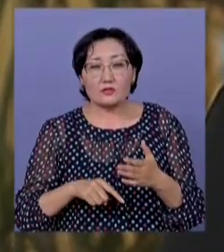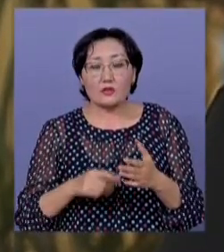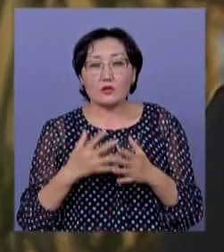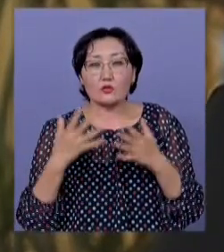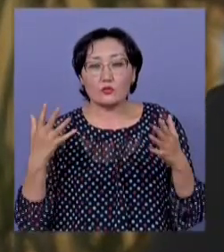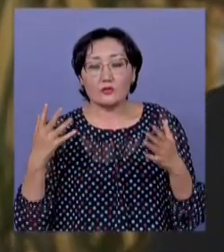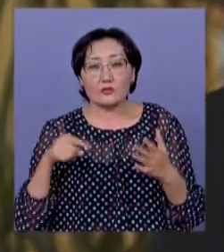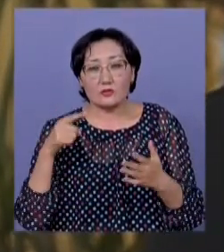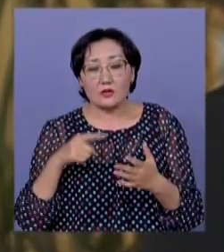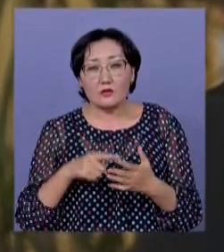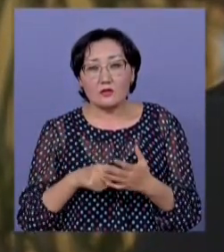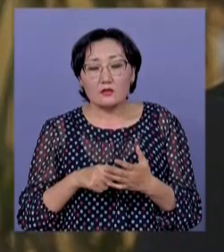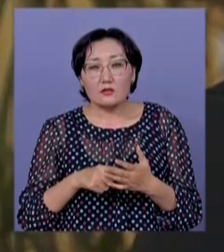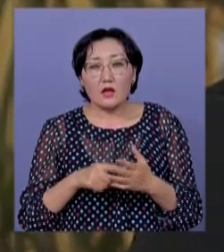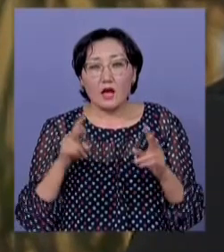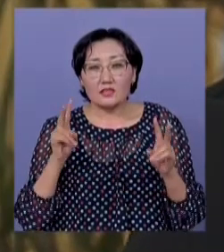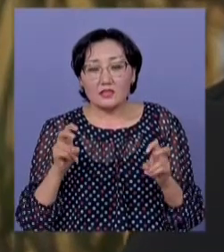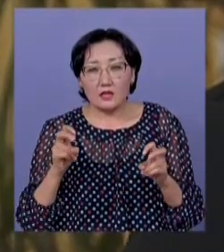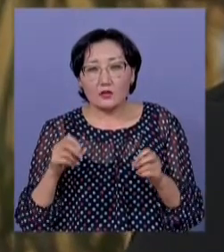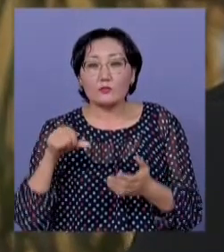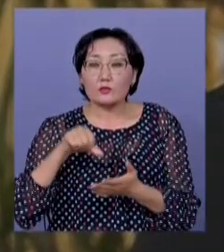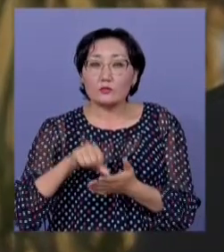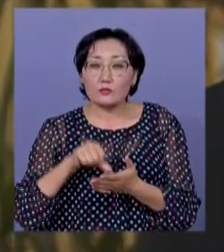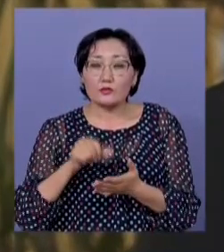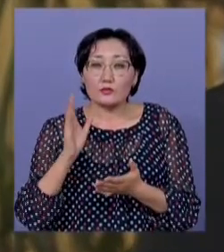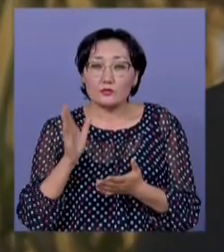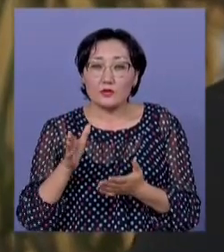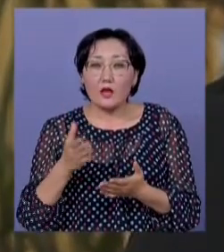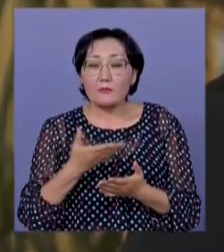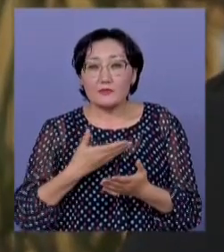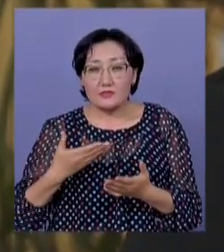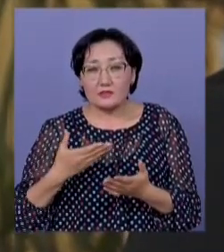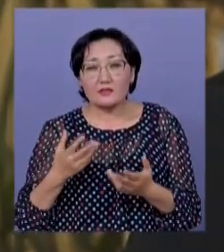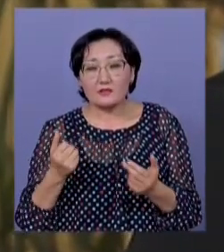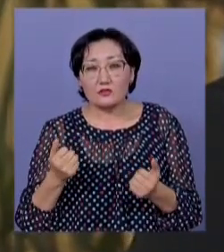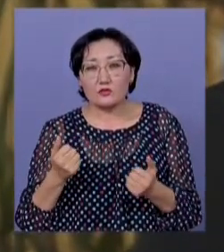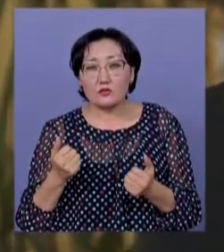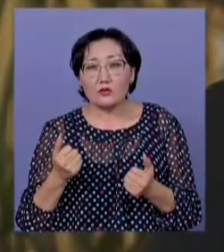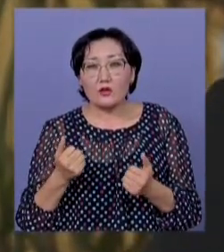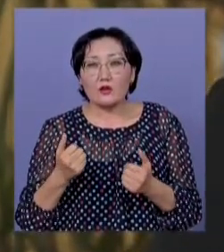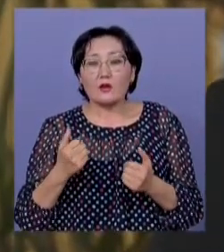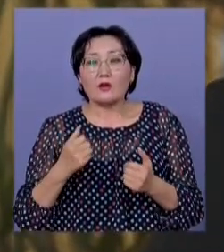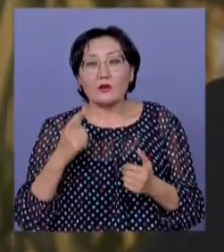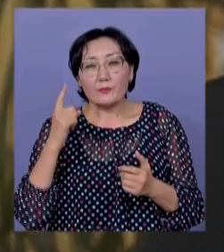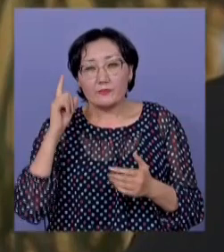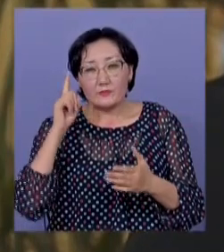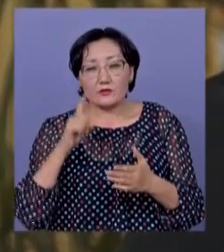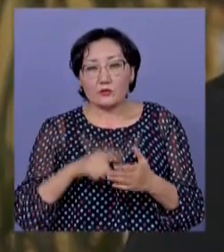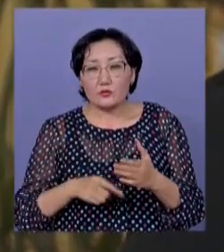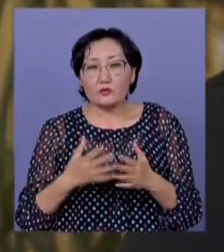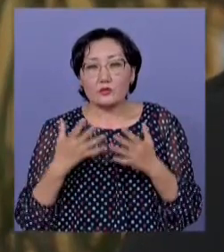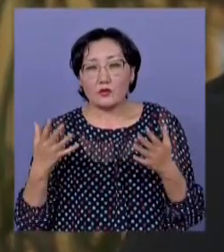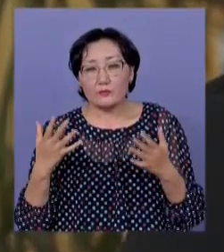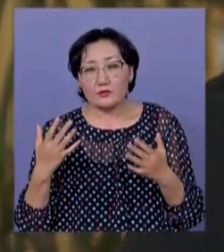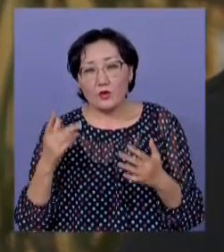алып шахар, алып шахардың атынан шығатын болғандықтан біздерге әрине жүк үлкен, сол